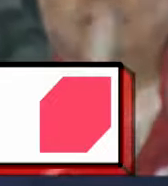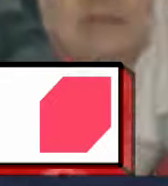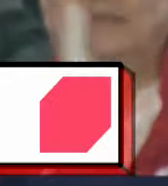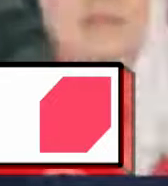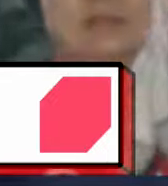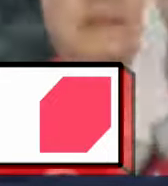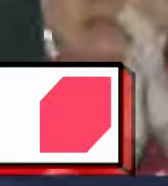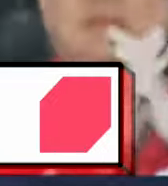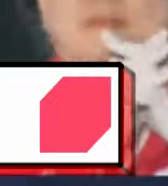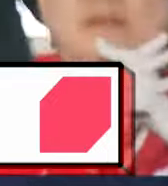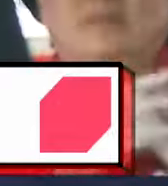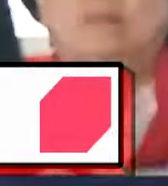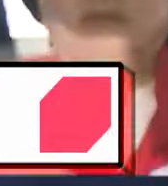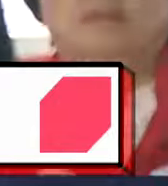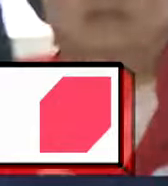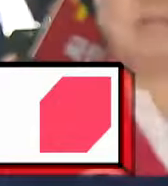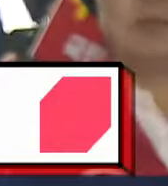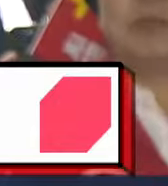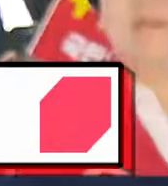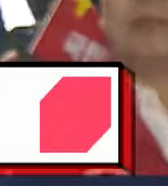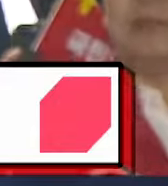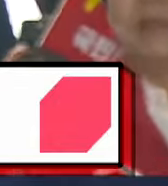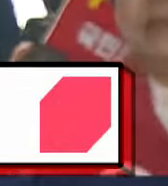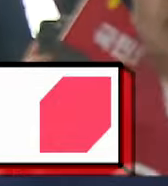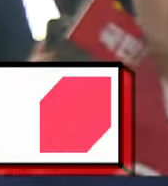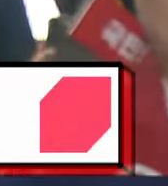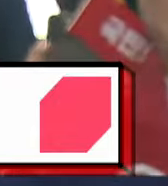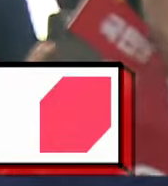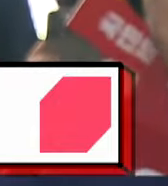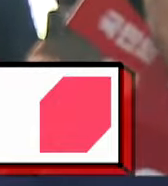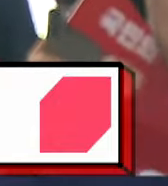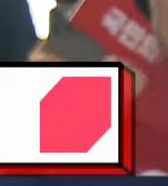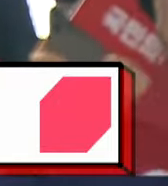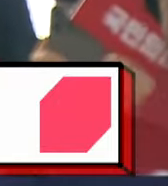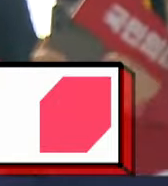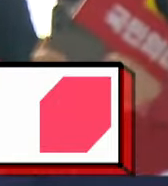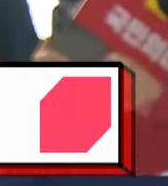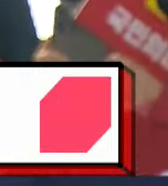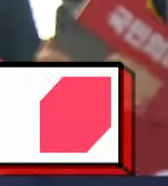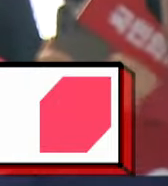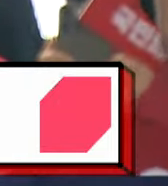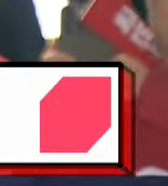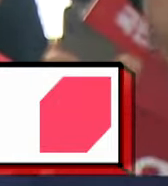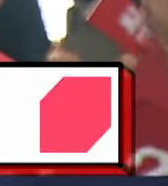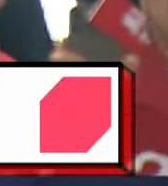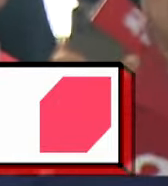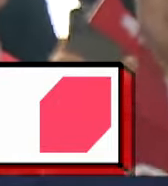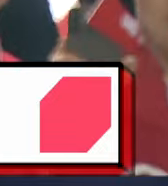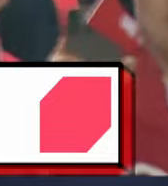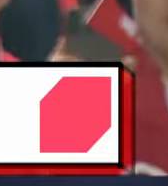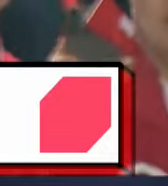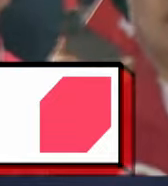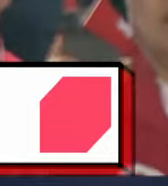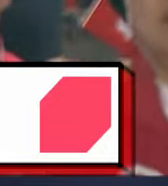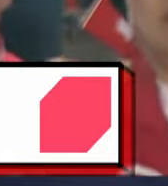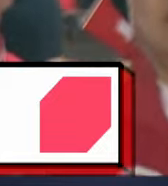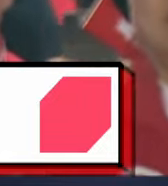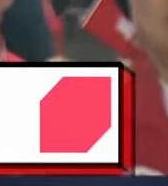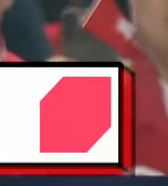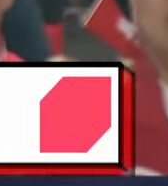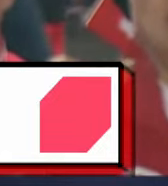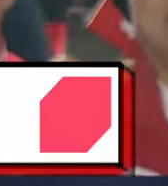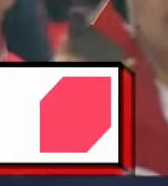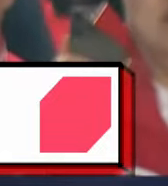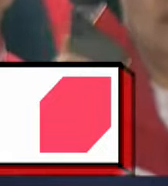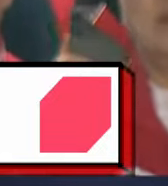여러분, 딱 한 표가 부족합니다. 여러분의 그 한 표는 곧 여러분이 살아온 삶이고 앞으로 살아갈 길입니다. 여러분이